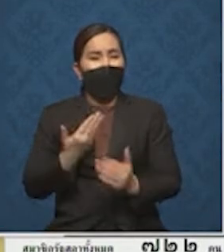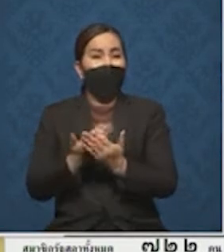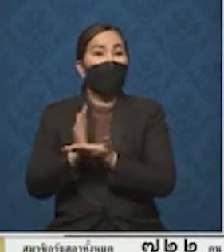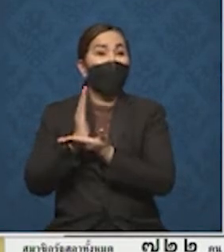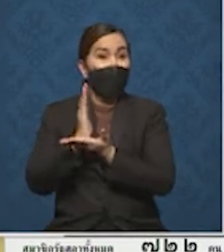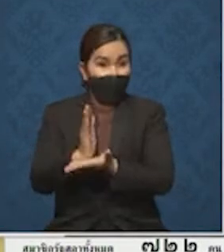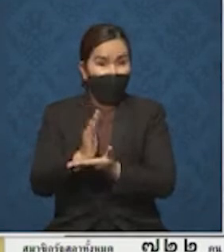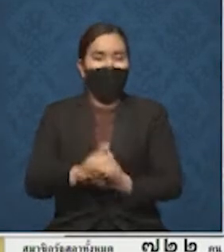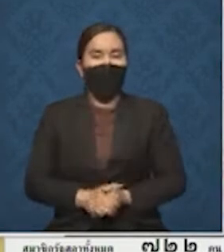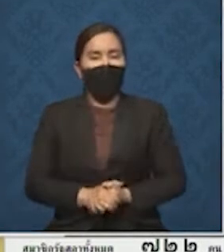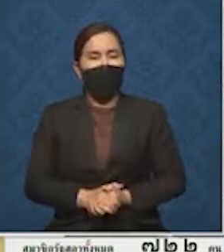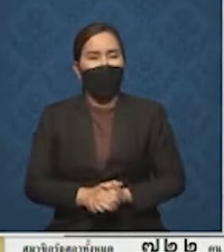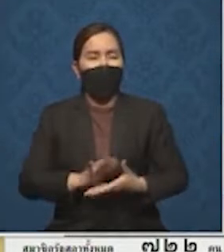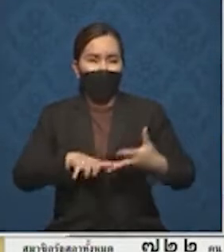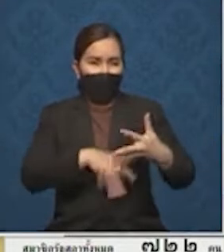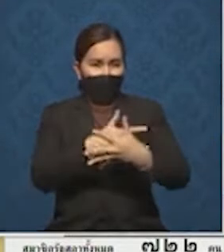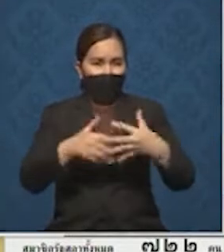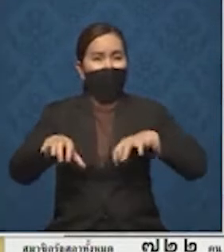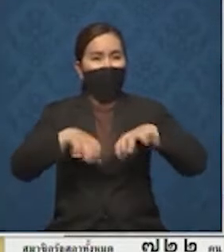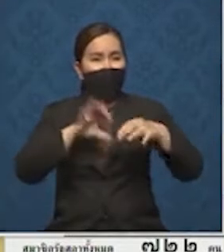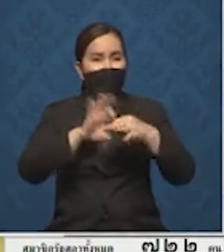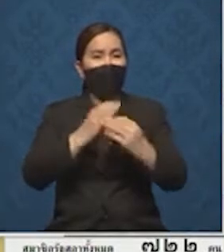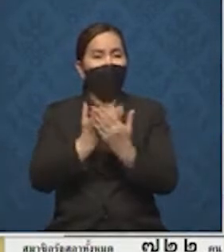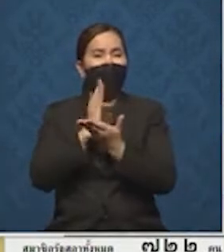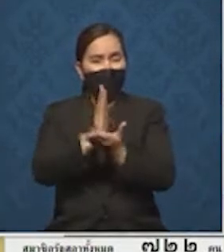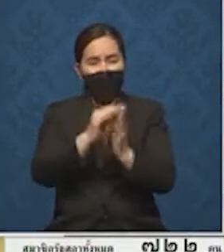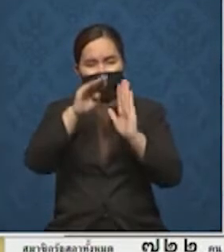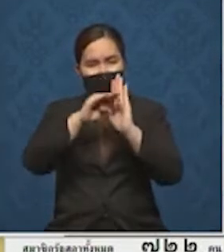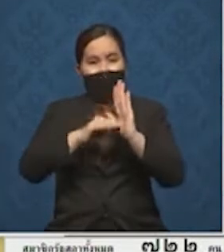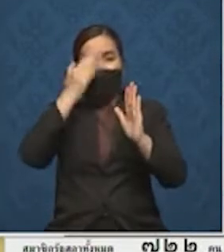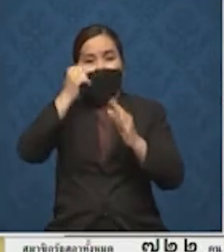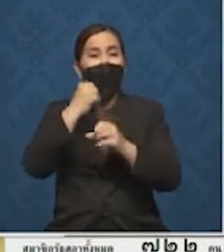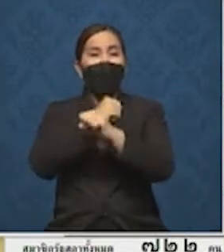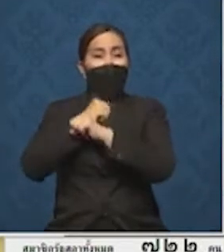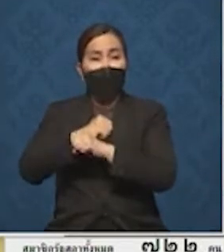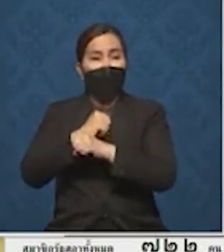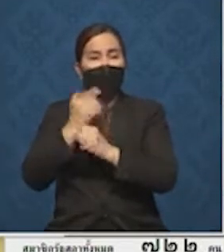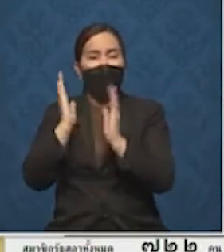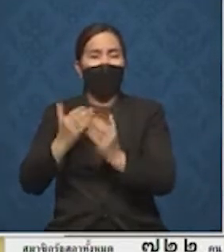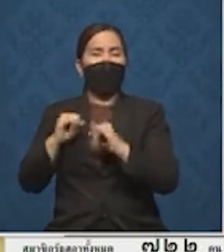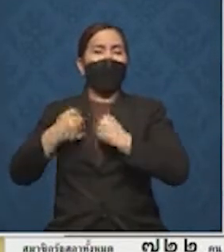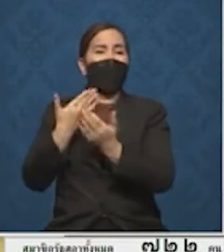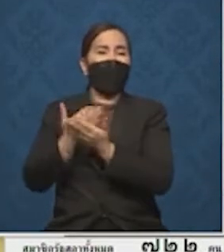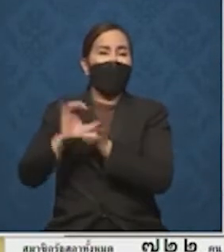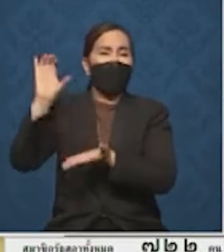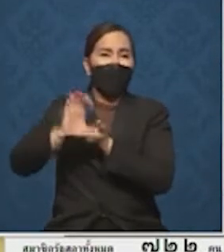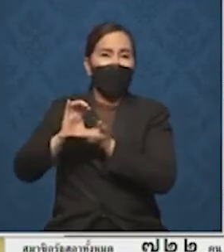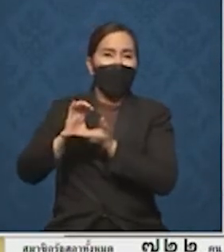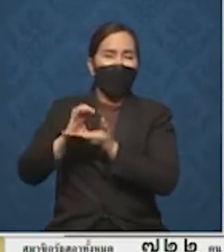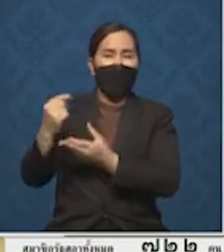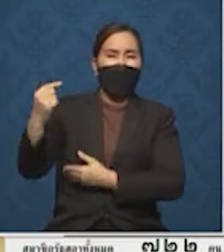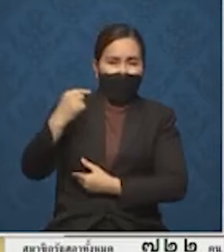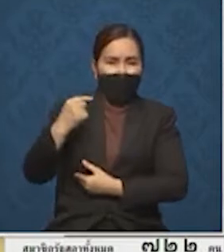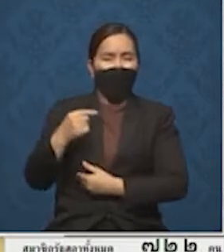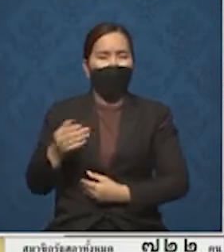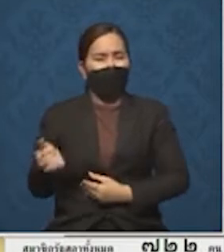ากและมาตรการณ์ถือว่าเป็นตการต้การการขอบงำเขาเขีนได้วยว่าตามรฐธรน